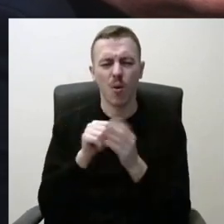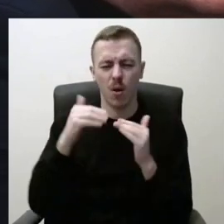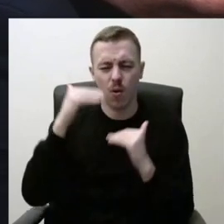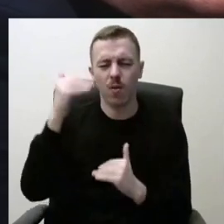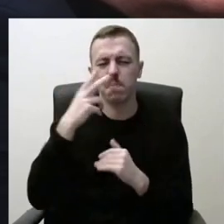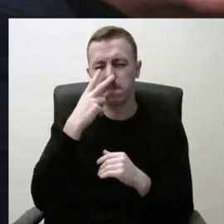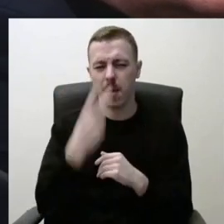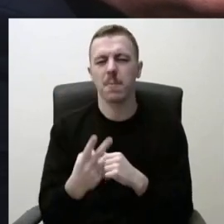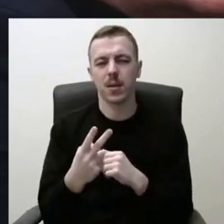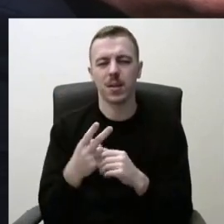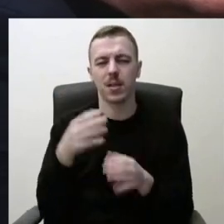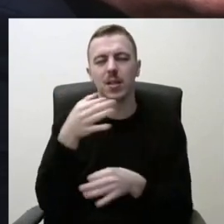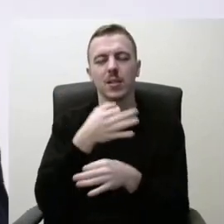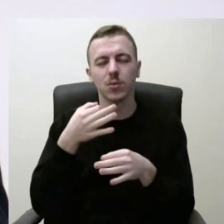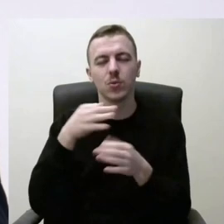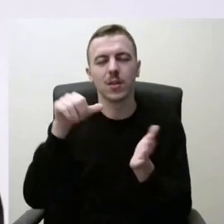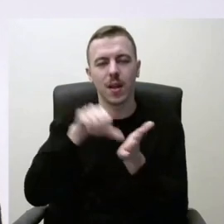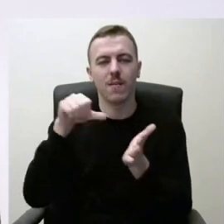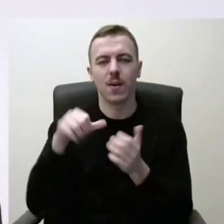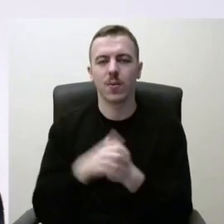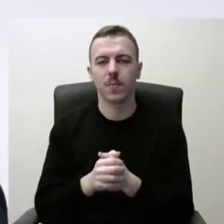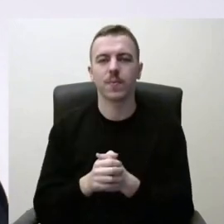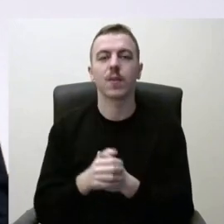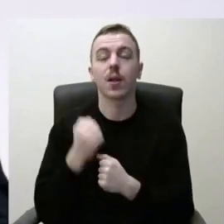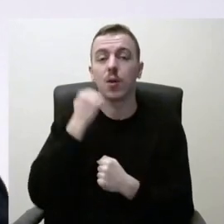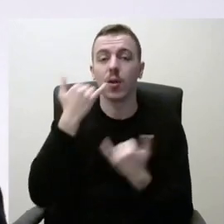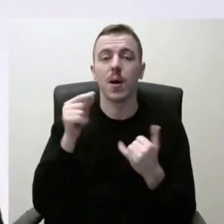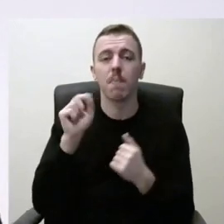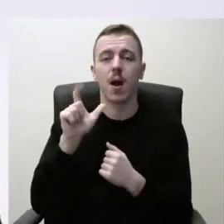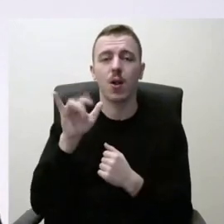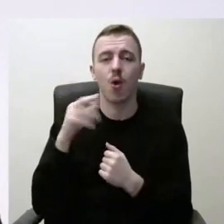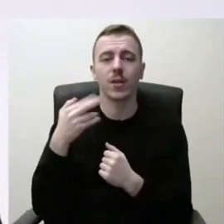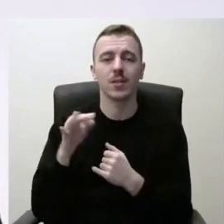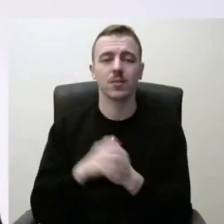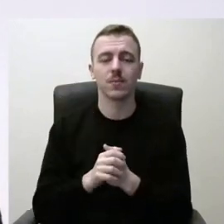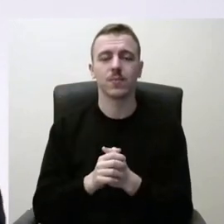sudalyvauti svarstymuose. Dėkuoju. Ponas Palionis.